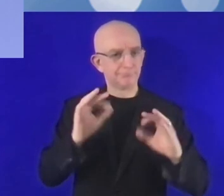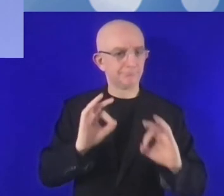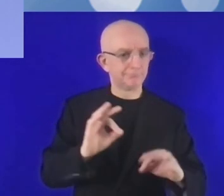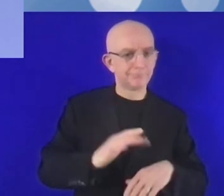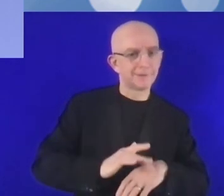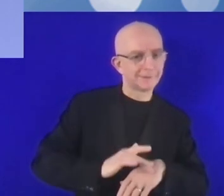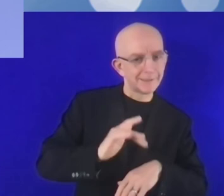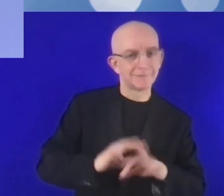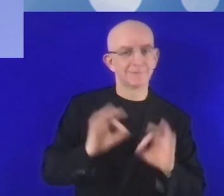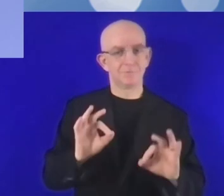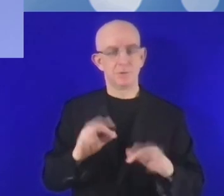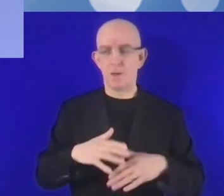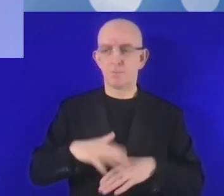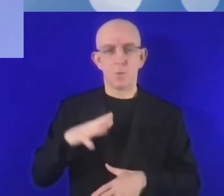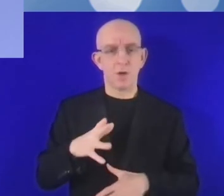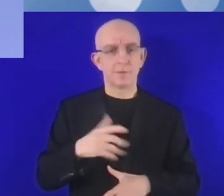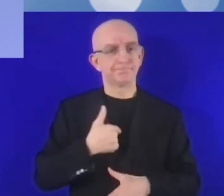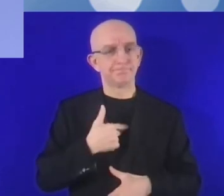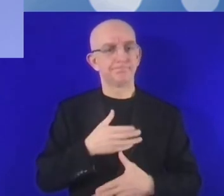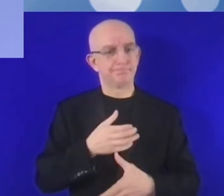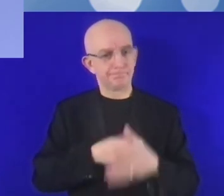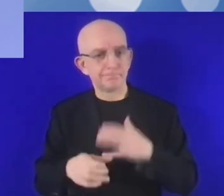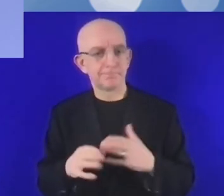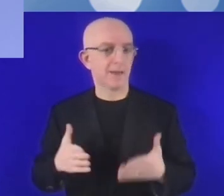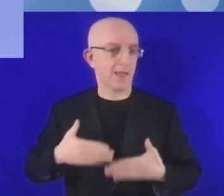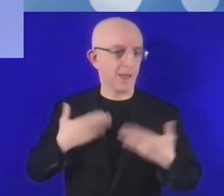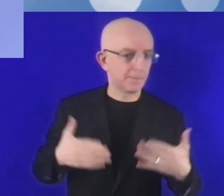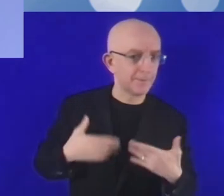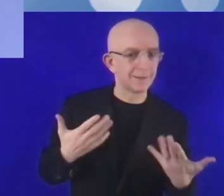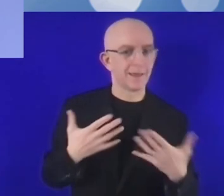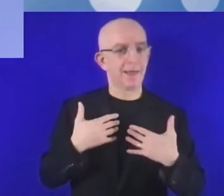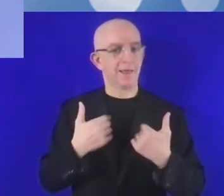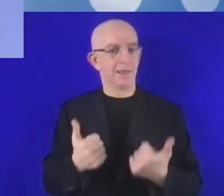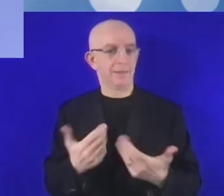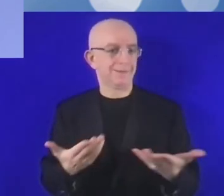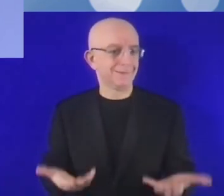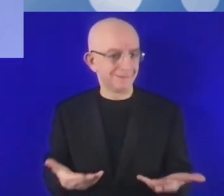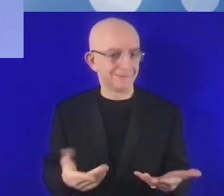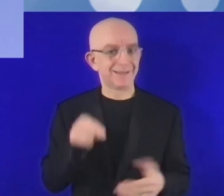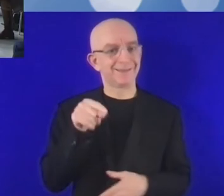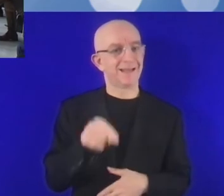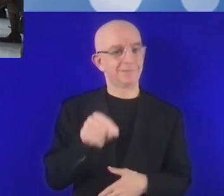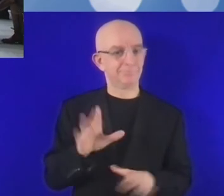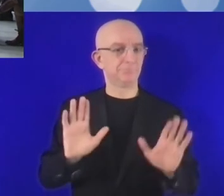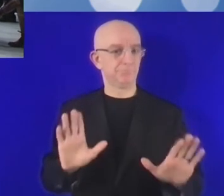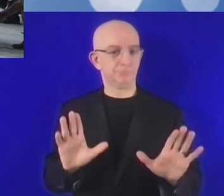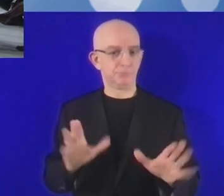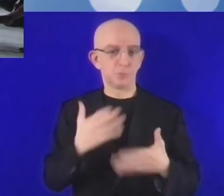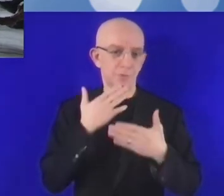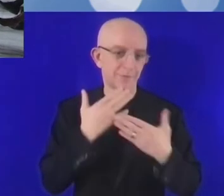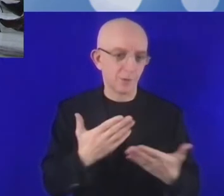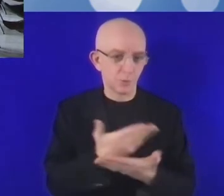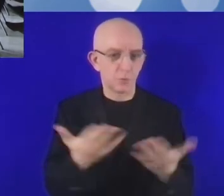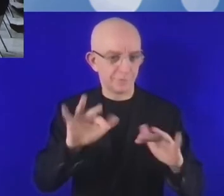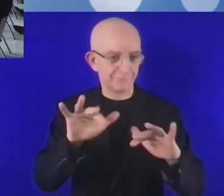Et en vérité, c'est de ça qu'il s'agit dans notre vie. Je vous remercie de votre attention. Merci la Pologne, merci